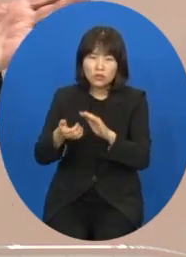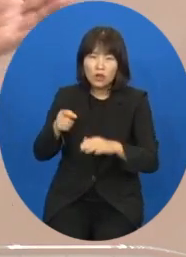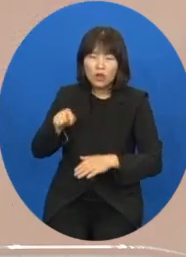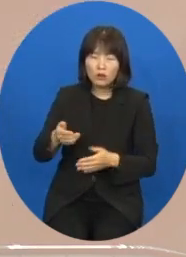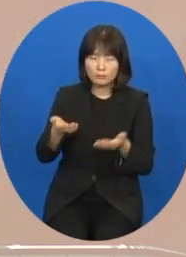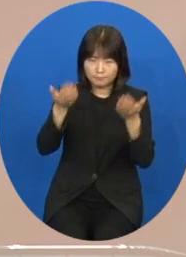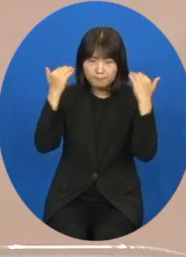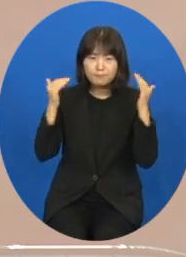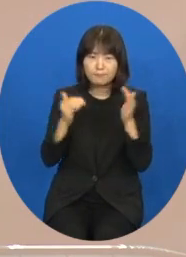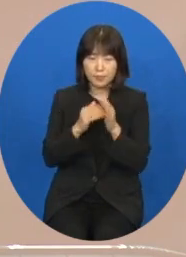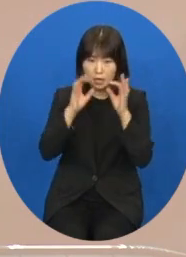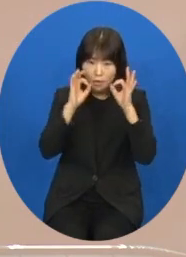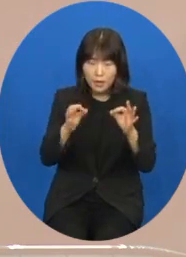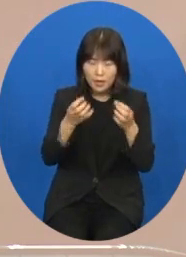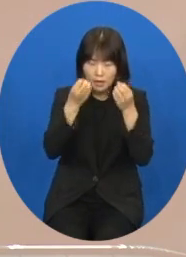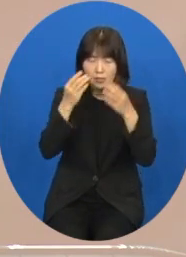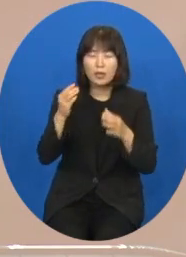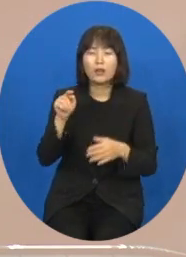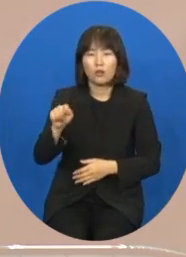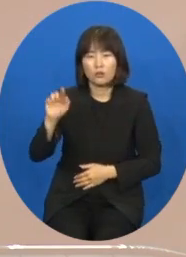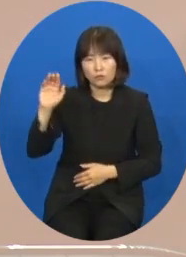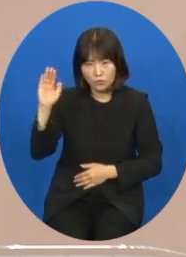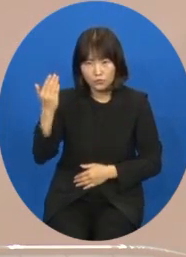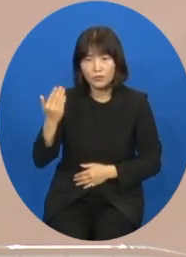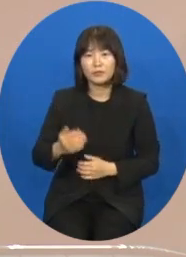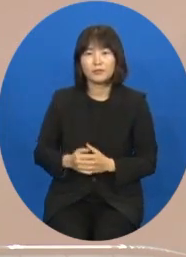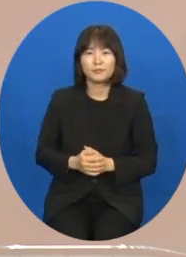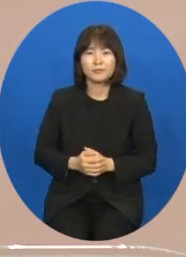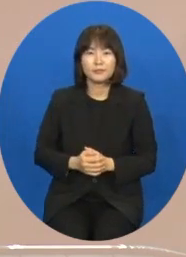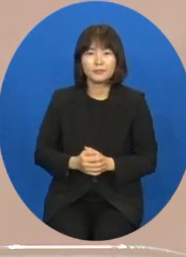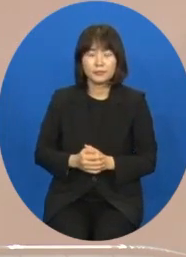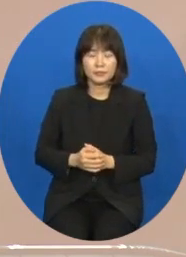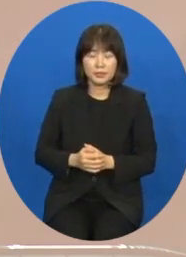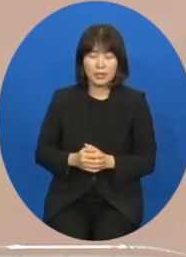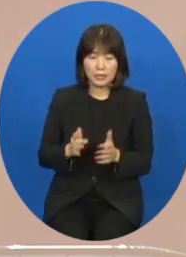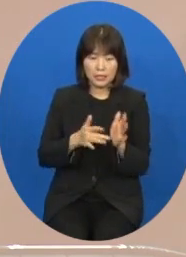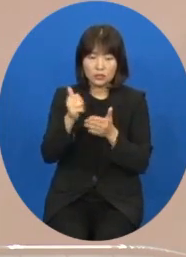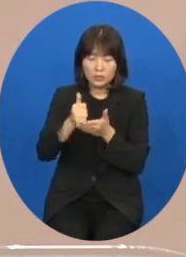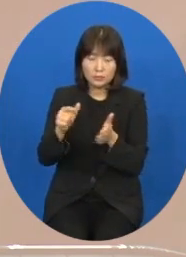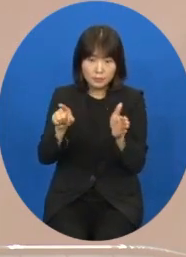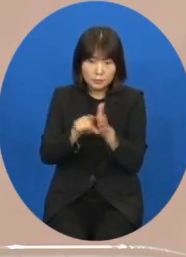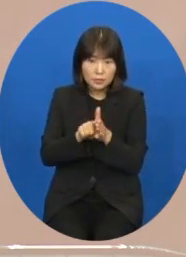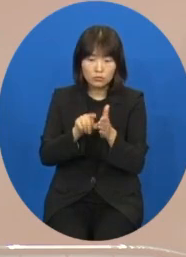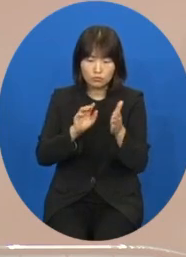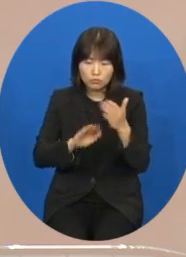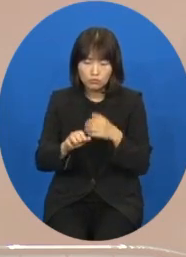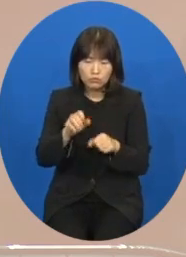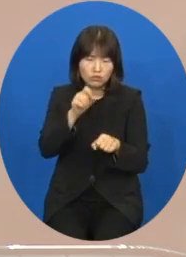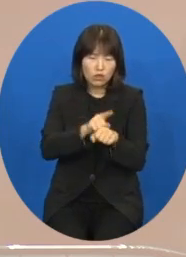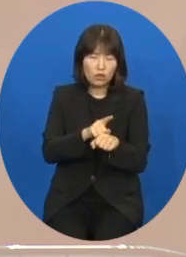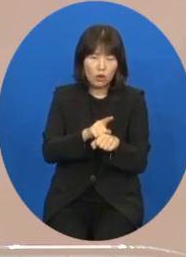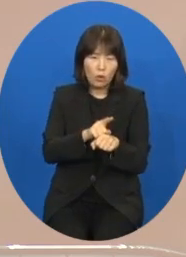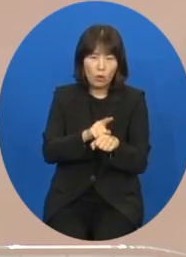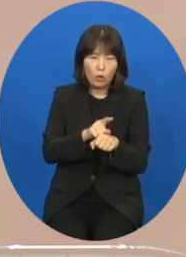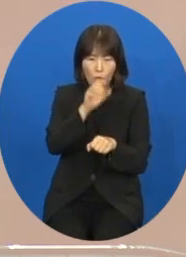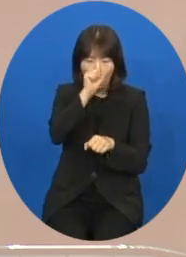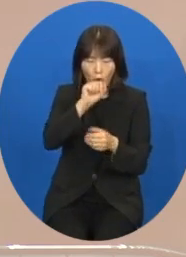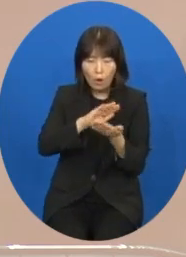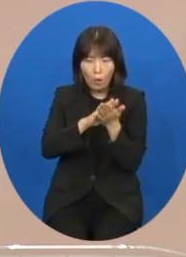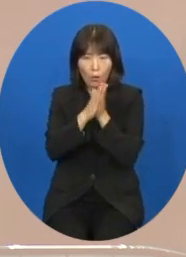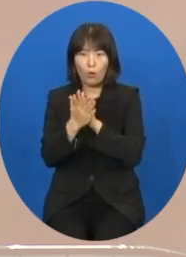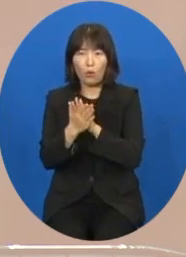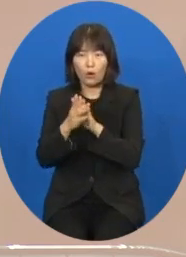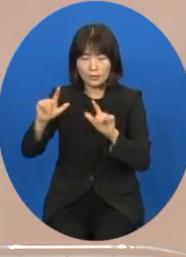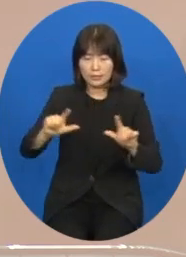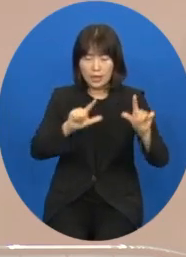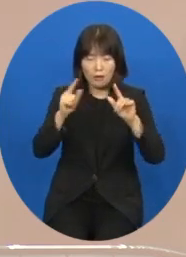지나갔으니 보라 새 것이 되었도다. 여러분, 예수를 믿고 나면 성격이 조금 좋아지고 생활이